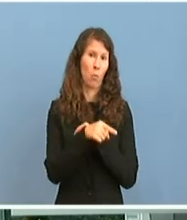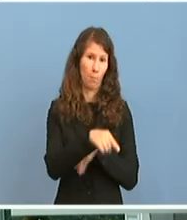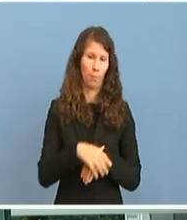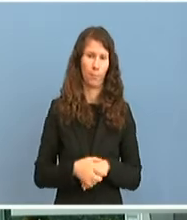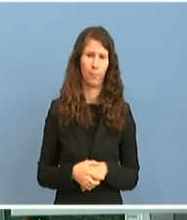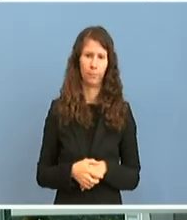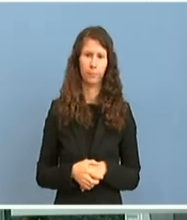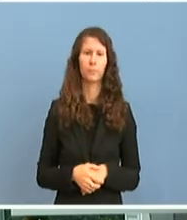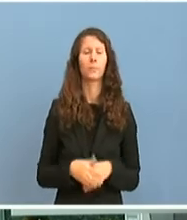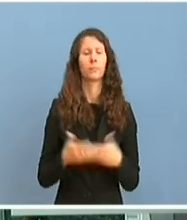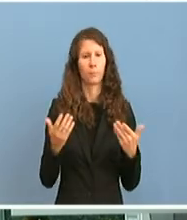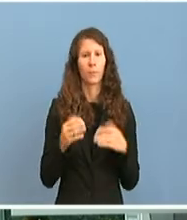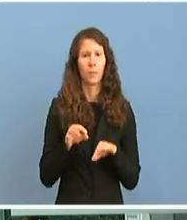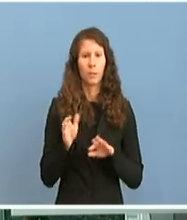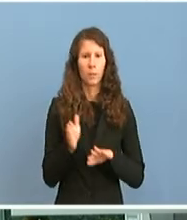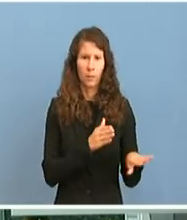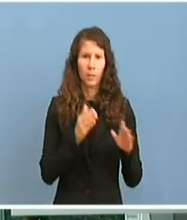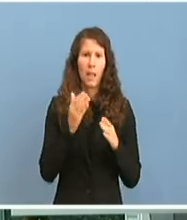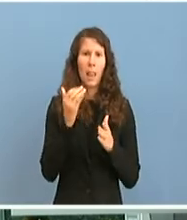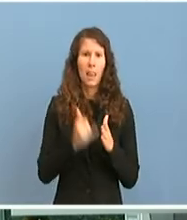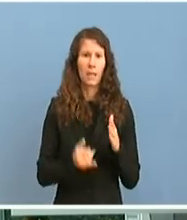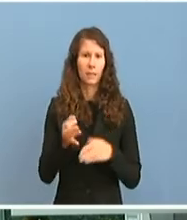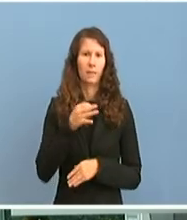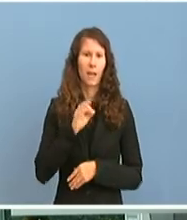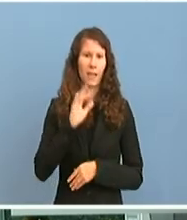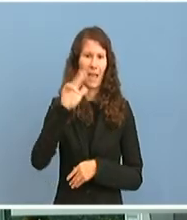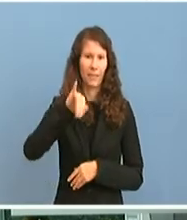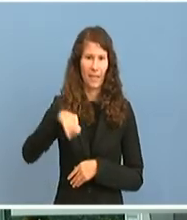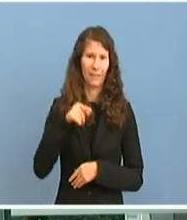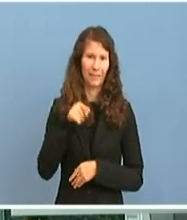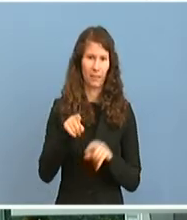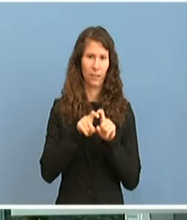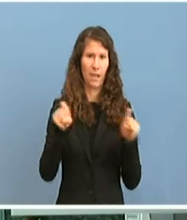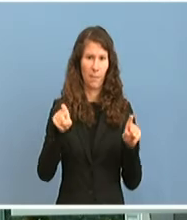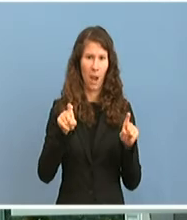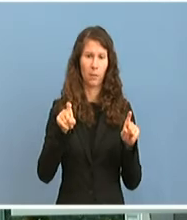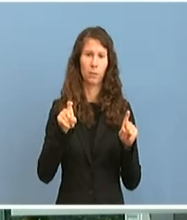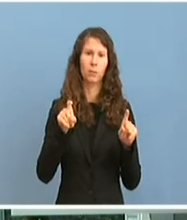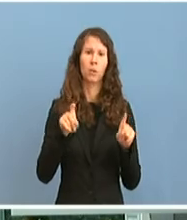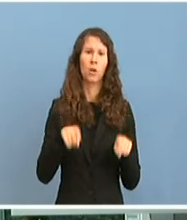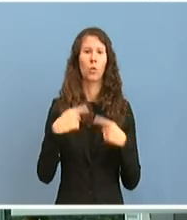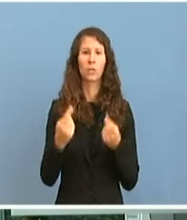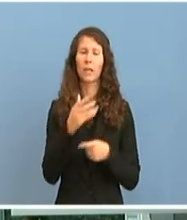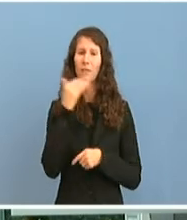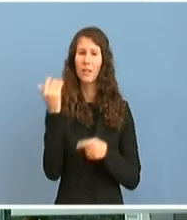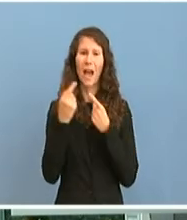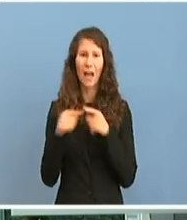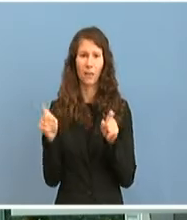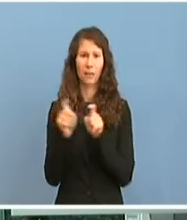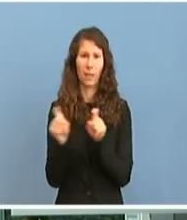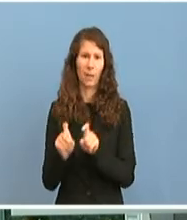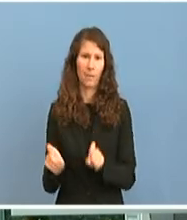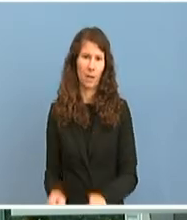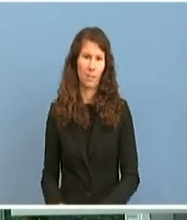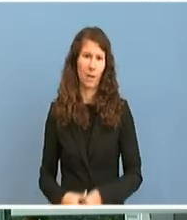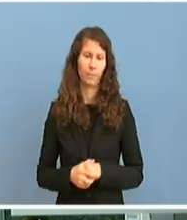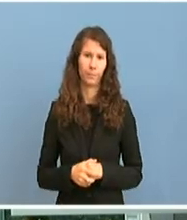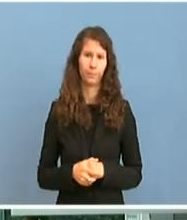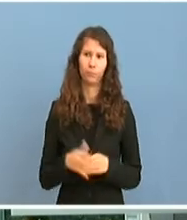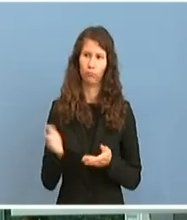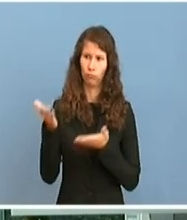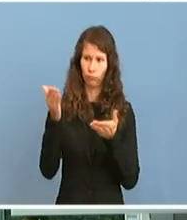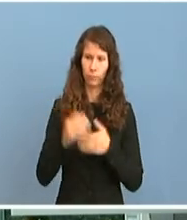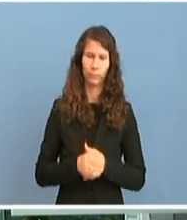Jetzt habe ich eine Frage, letzte Frage von Herrn Jessen zu diesem Themenkomplex und wir haben eine ganze Reihe an weiteren Themenkomplexen. Bitte